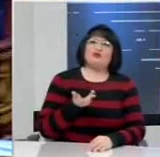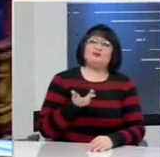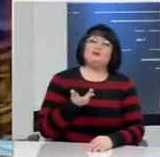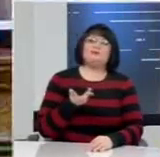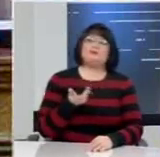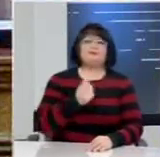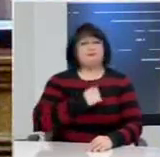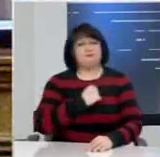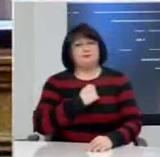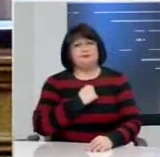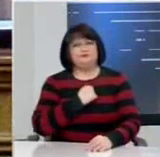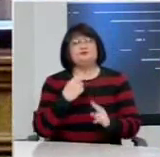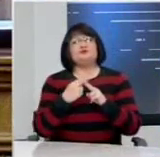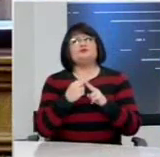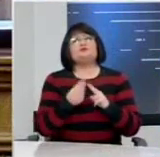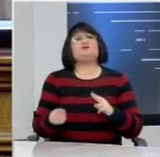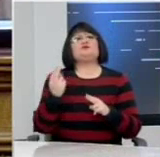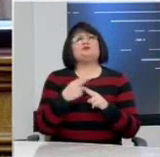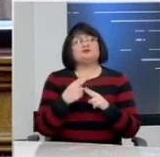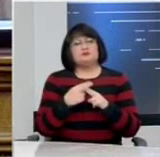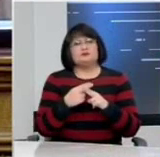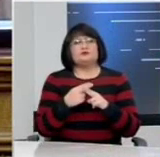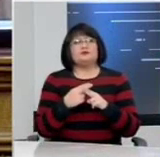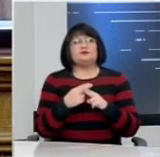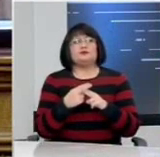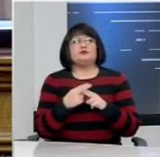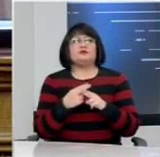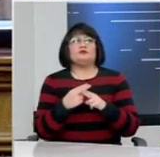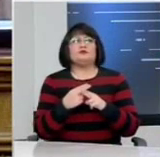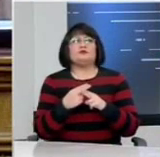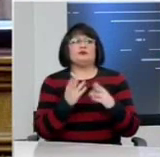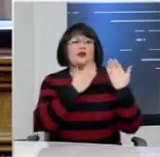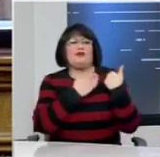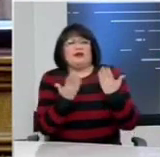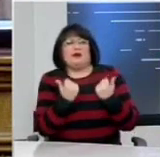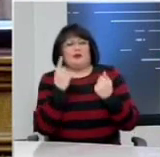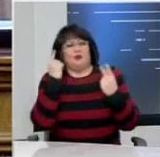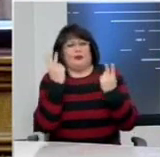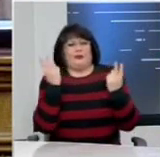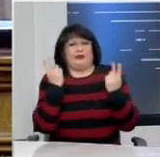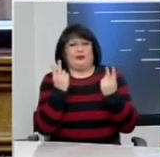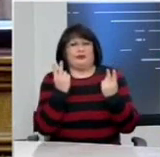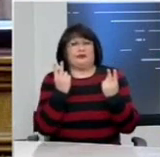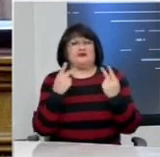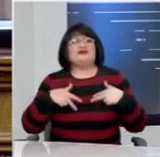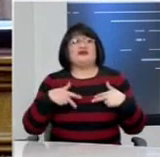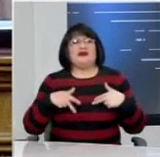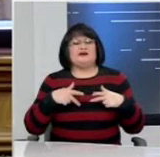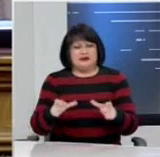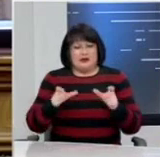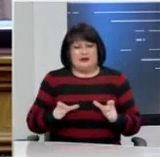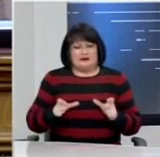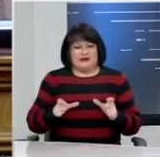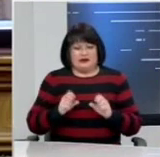διότι πιστεύω ότι είναι μείζον ζήτημα. Η ανευθυνότητα αυτή γεννά